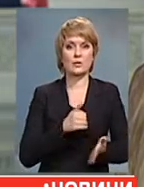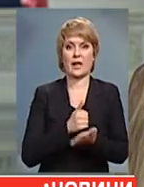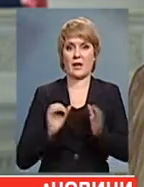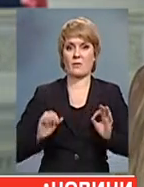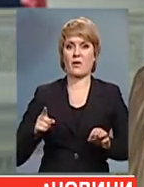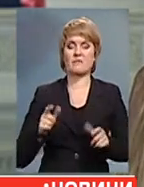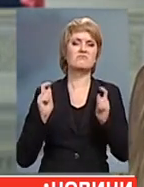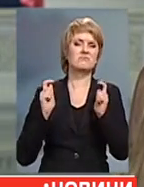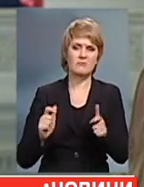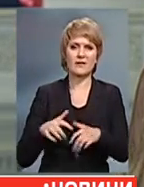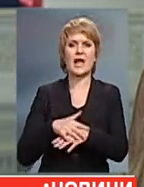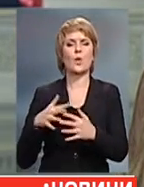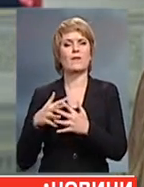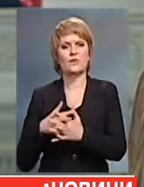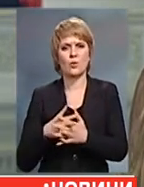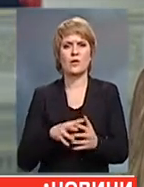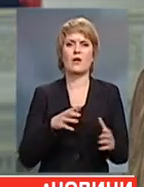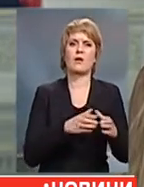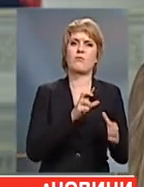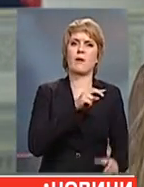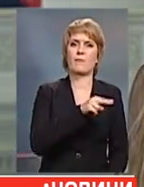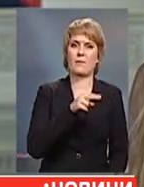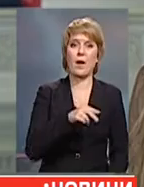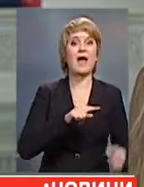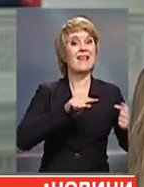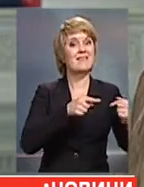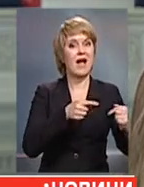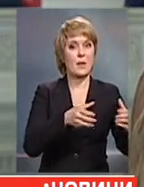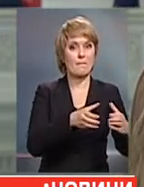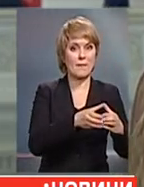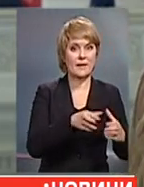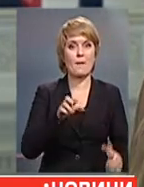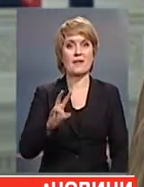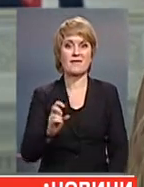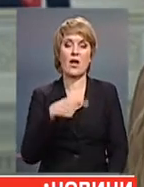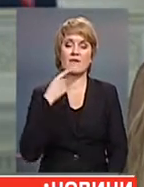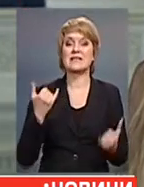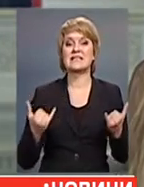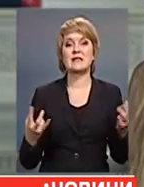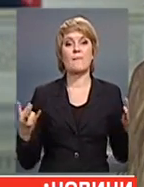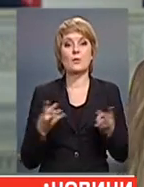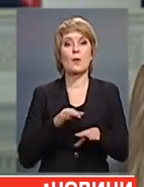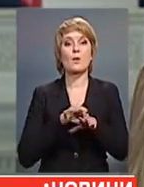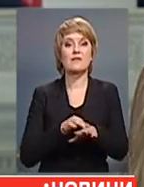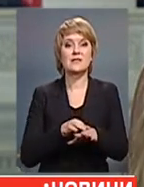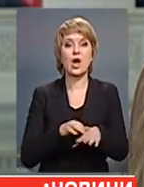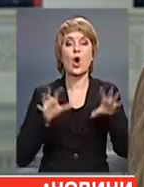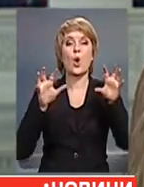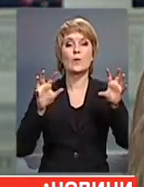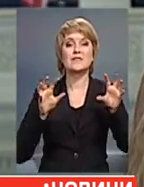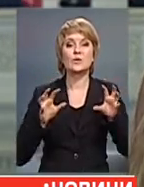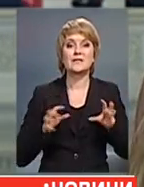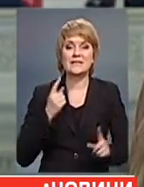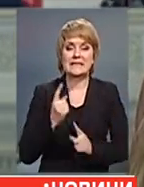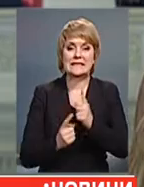схвально і в Народному фронті, і в блоці Петра Порошенка. Проте у радикальній партії, у Батьківщині говорять, що наразі потрібно провести конституційні зміни